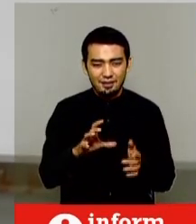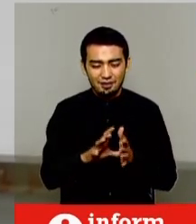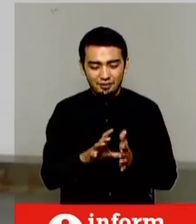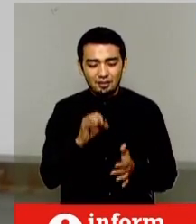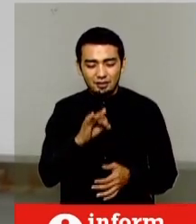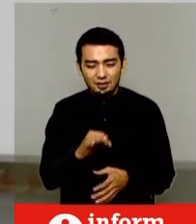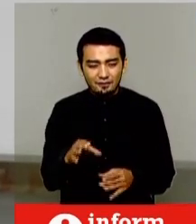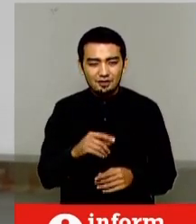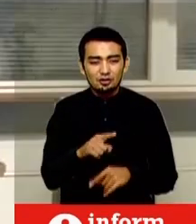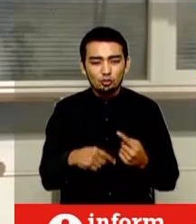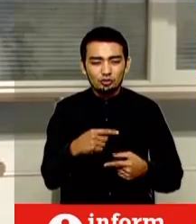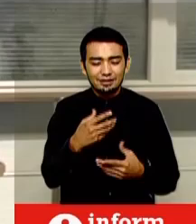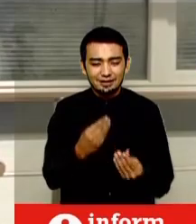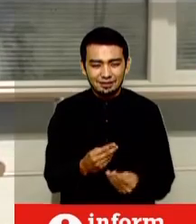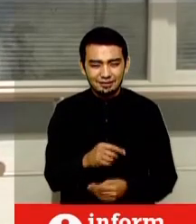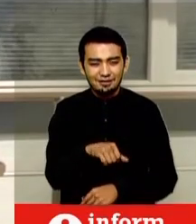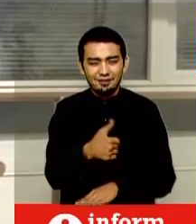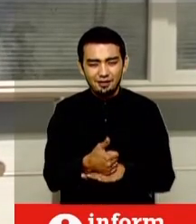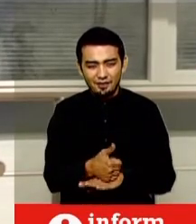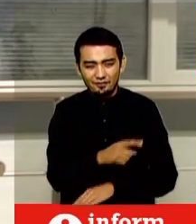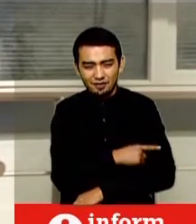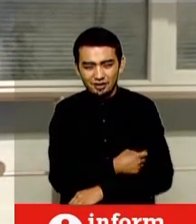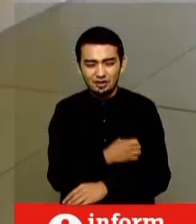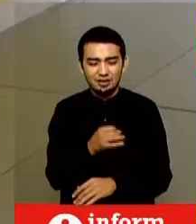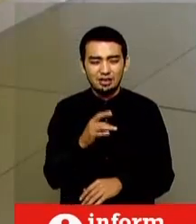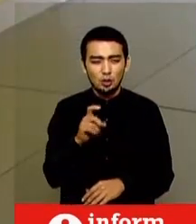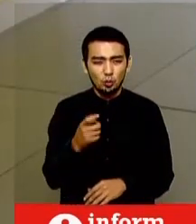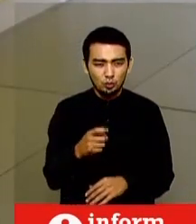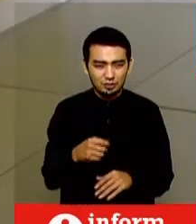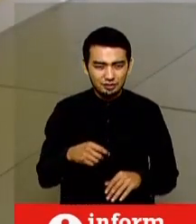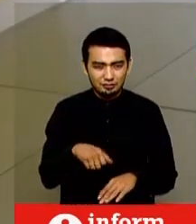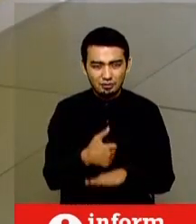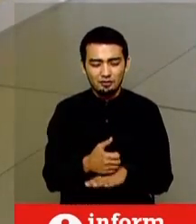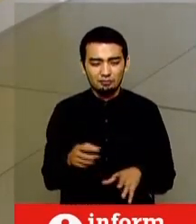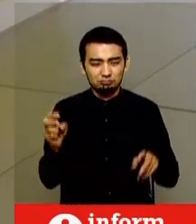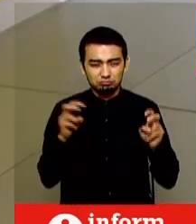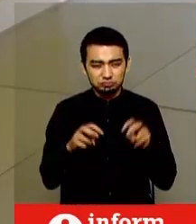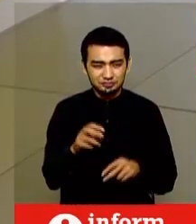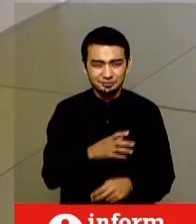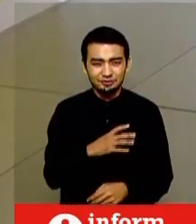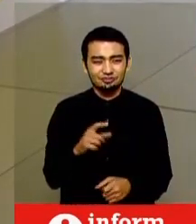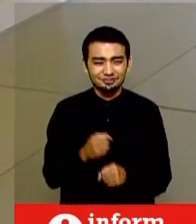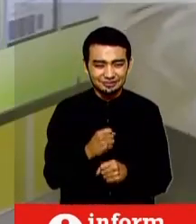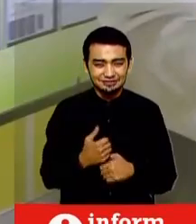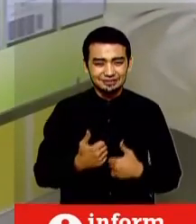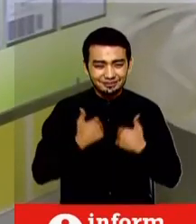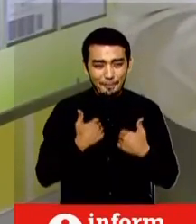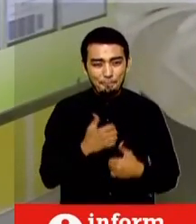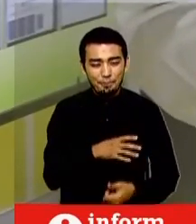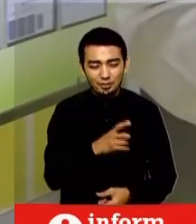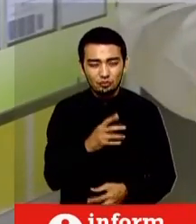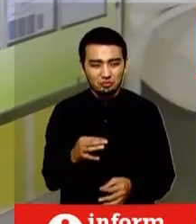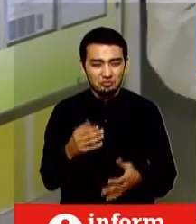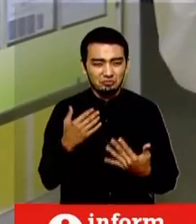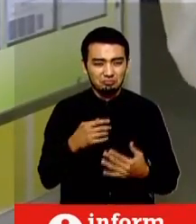день приехали главный реаниматолог страны и нейрохирург. По словам главного врача, они сделали все, что было в их силах. Ранее